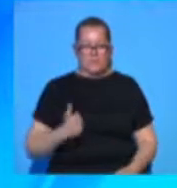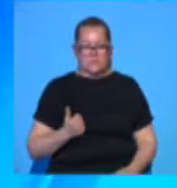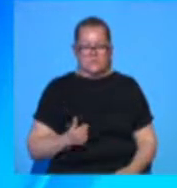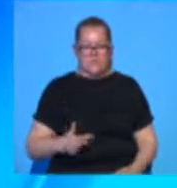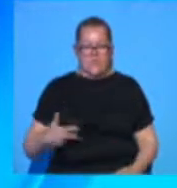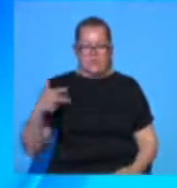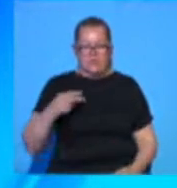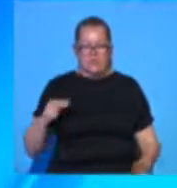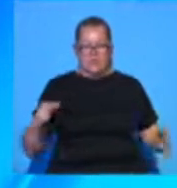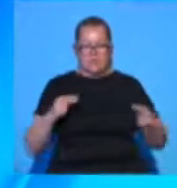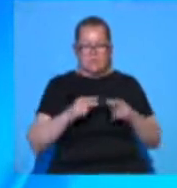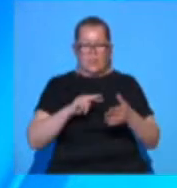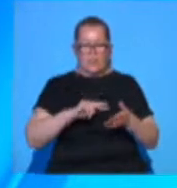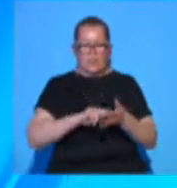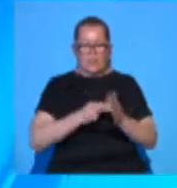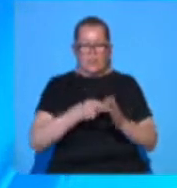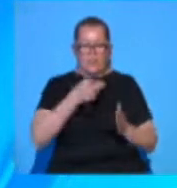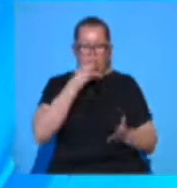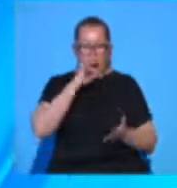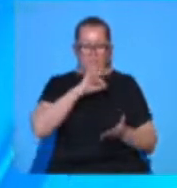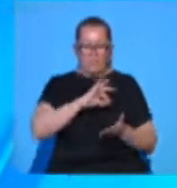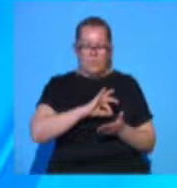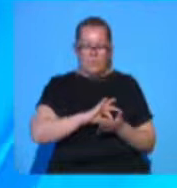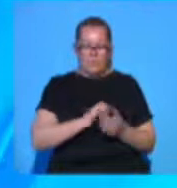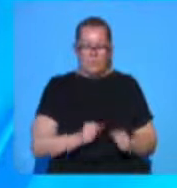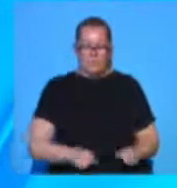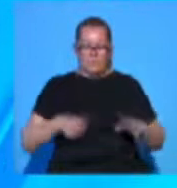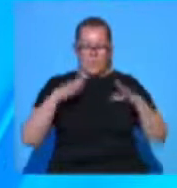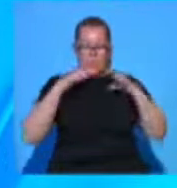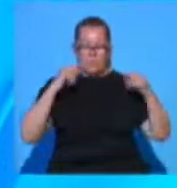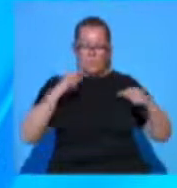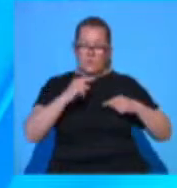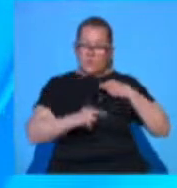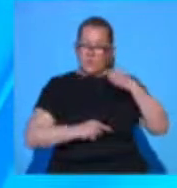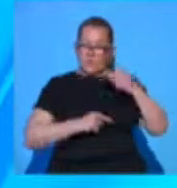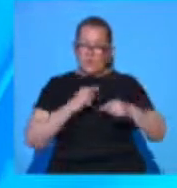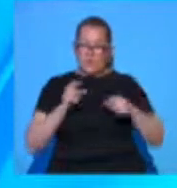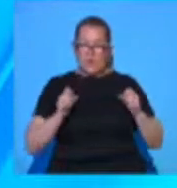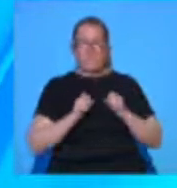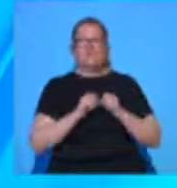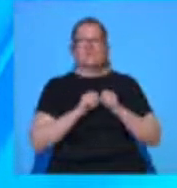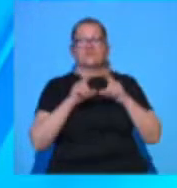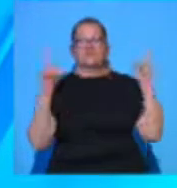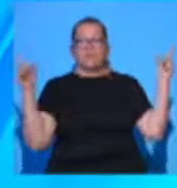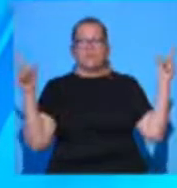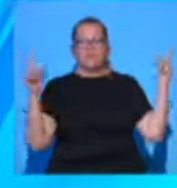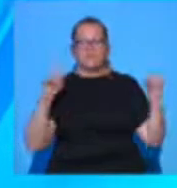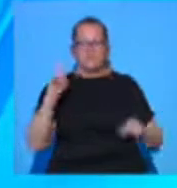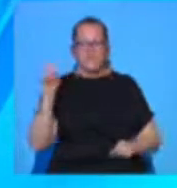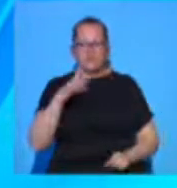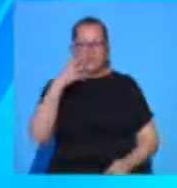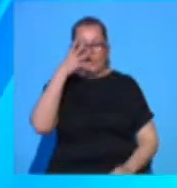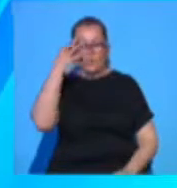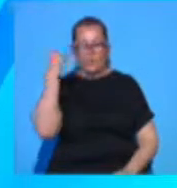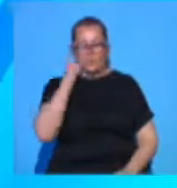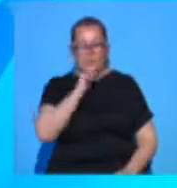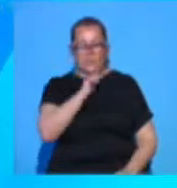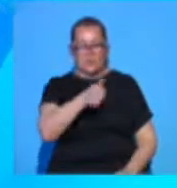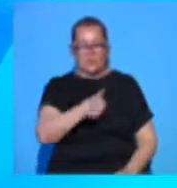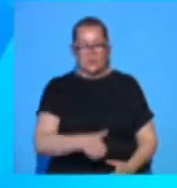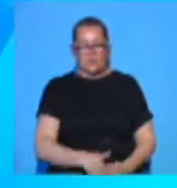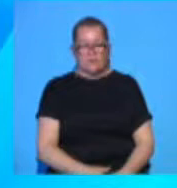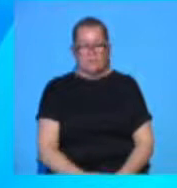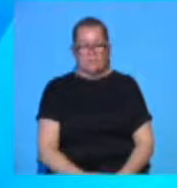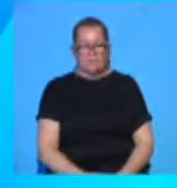cu numărul 13. Organizatorii promit că vor aduce în fața publicului o mulțime de evenimente inedite care îl